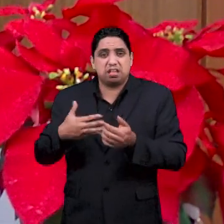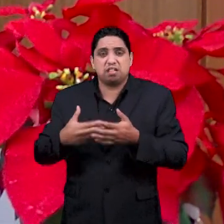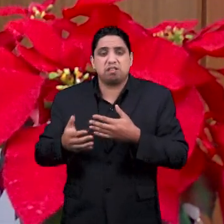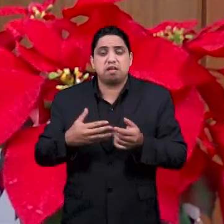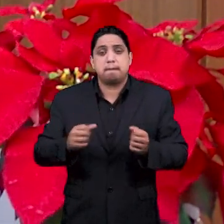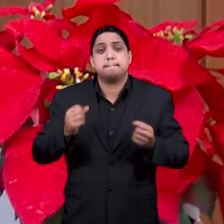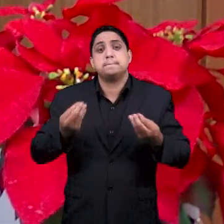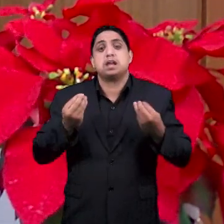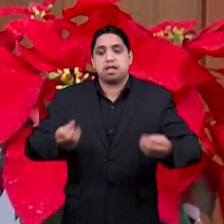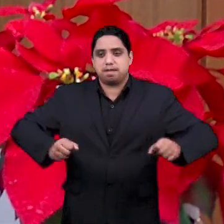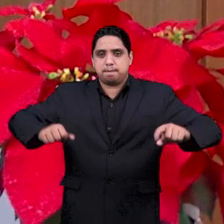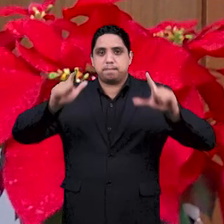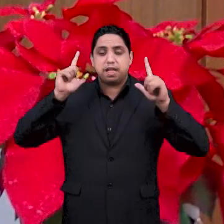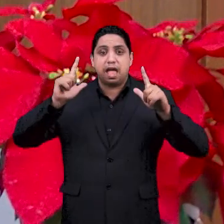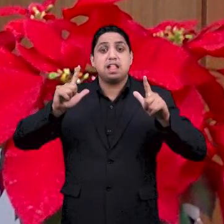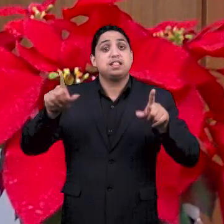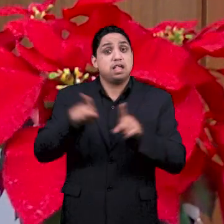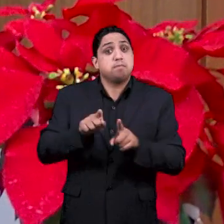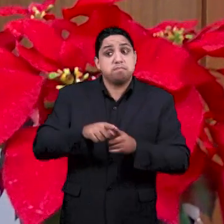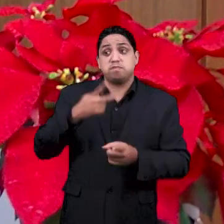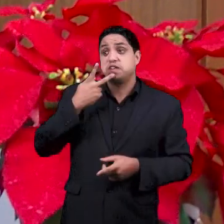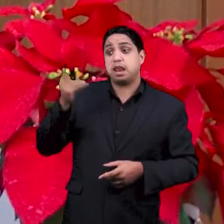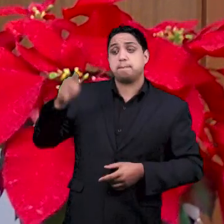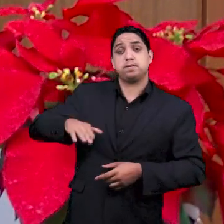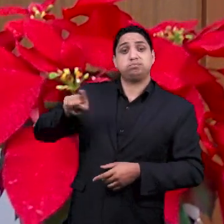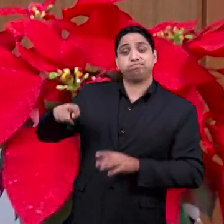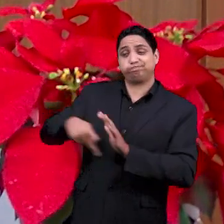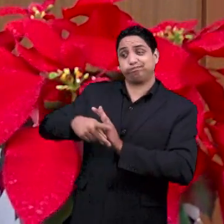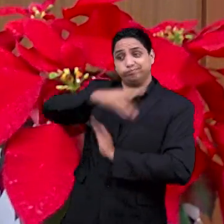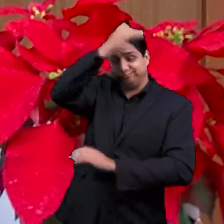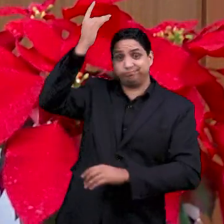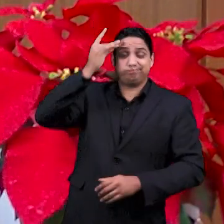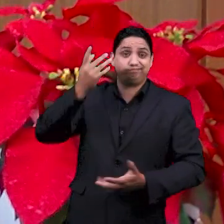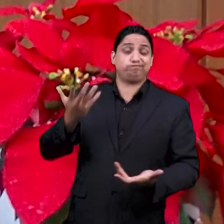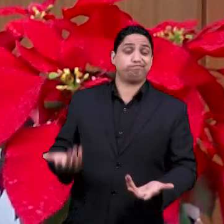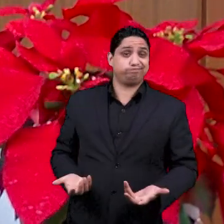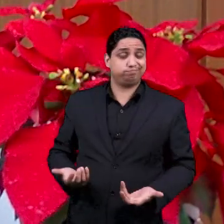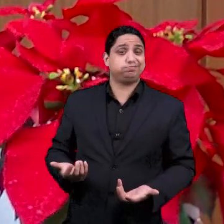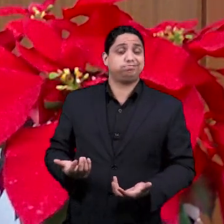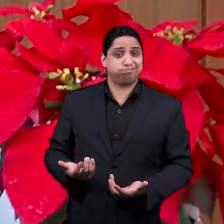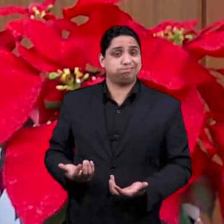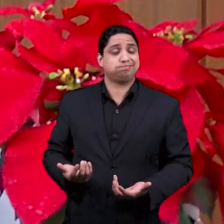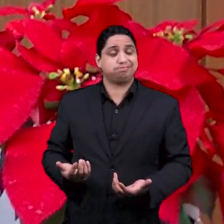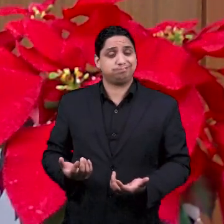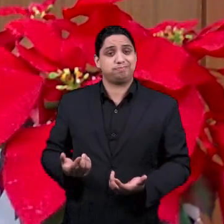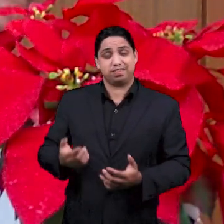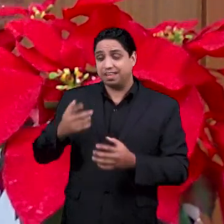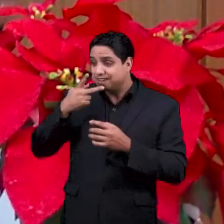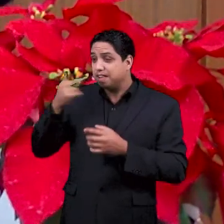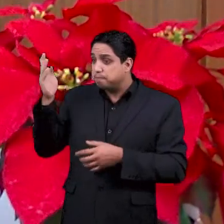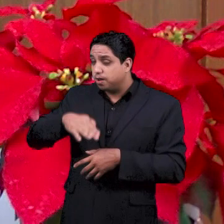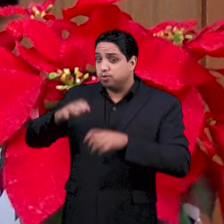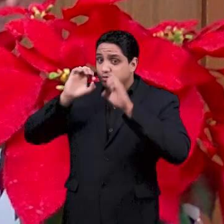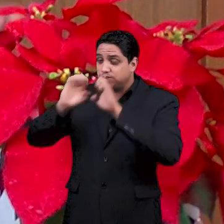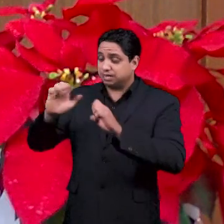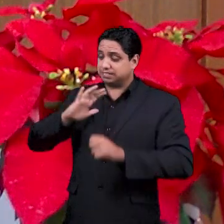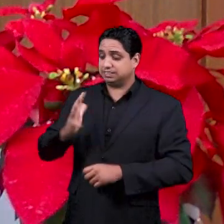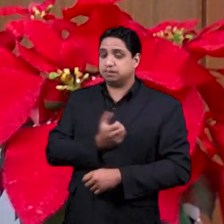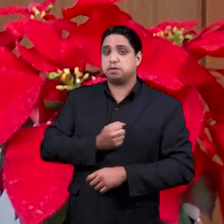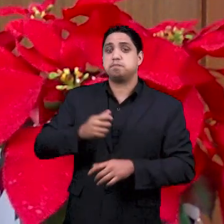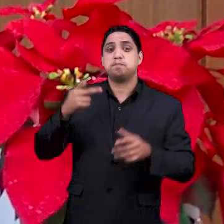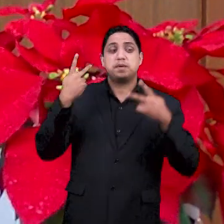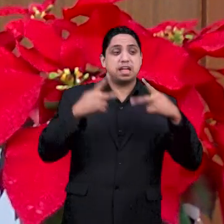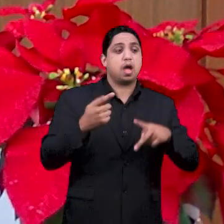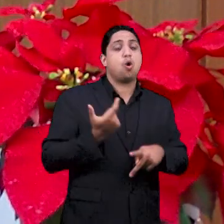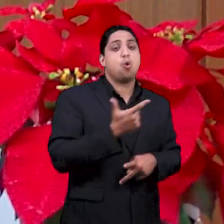любые вещи, даже отвергнуть вечное Евангелие, которое спасло его однажды, чтобы